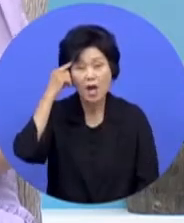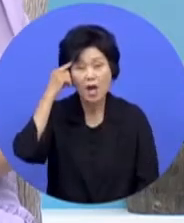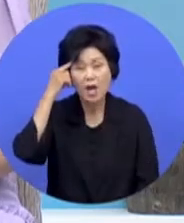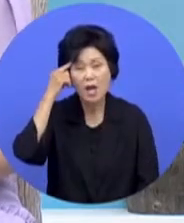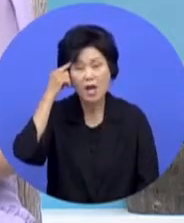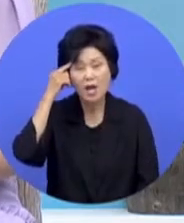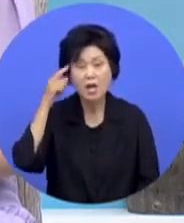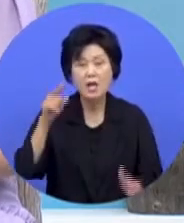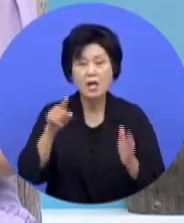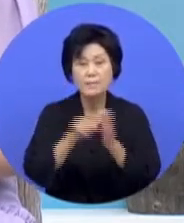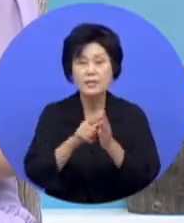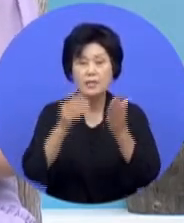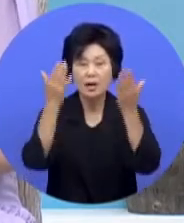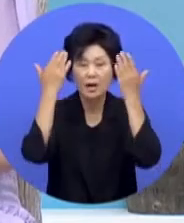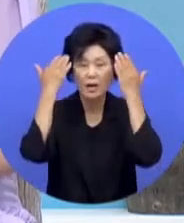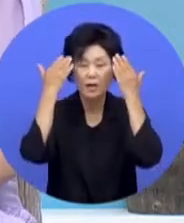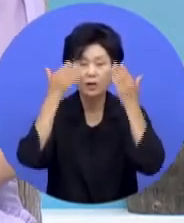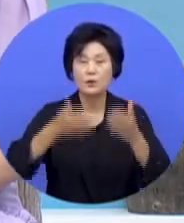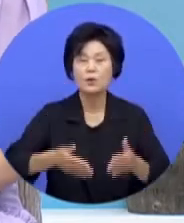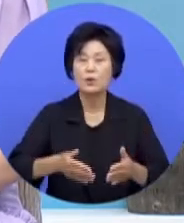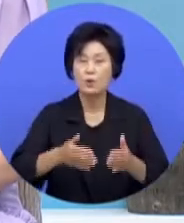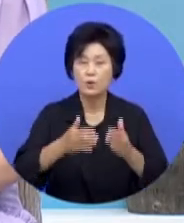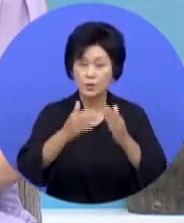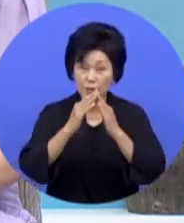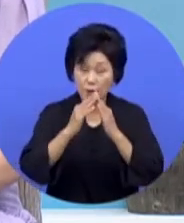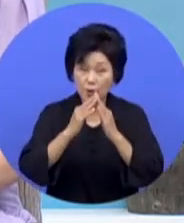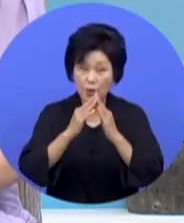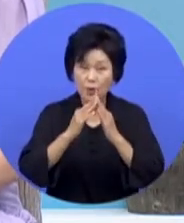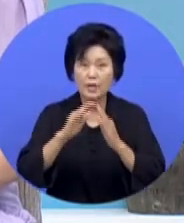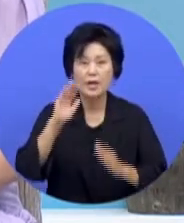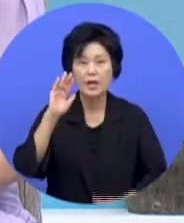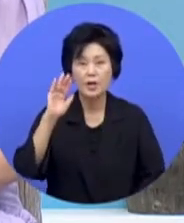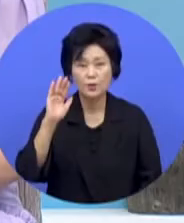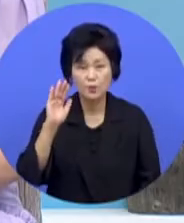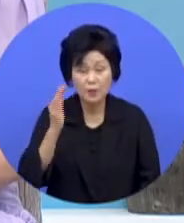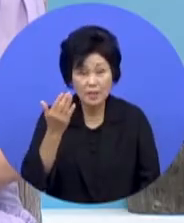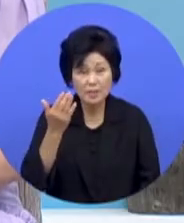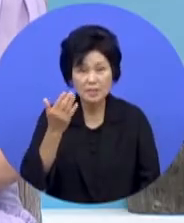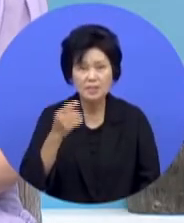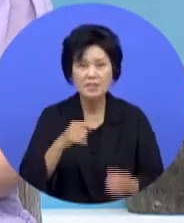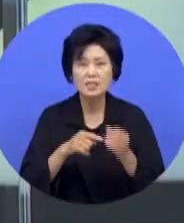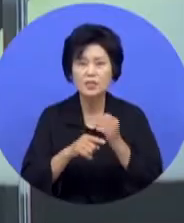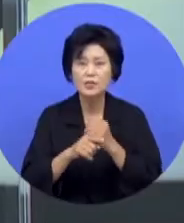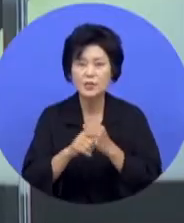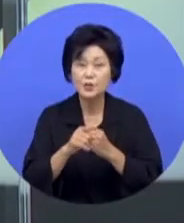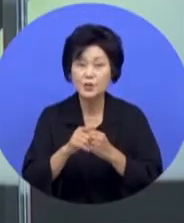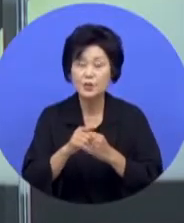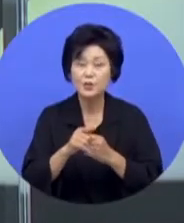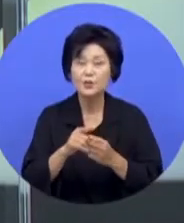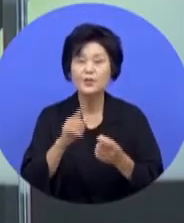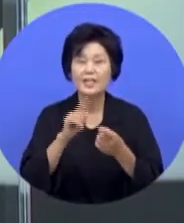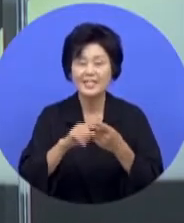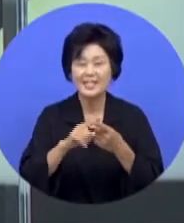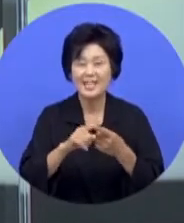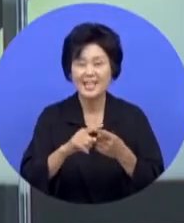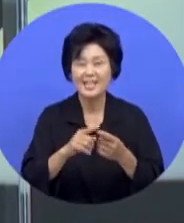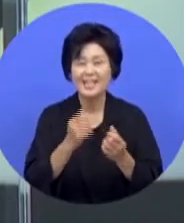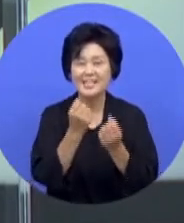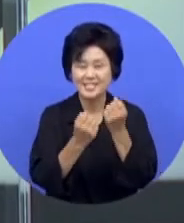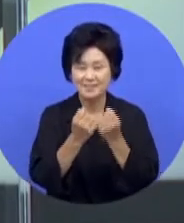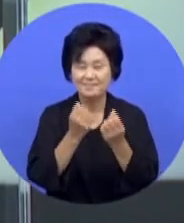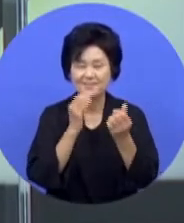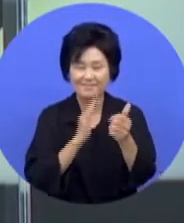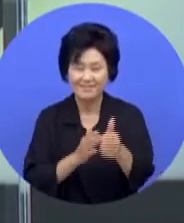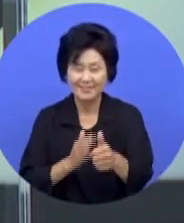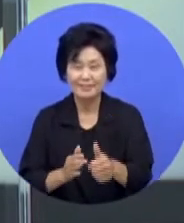세워야 될까요? 그 얘기를 좀 해주세요. 뭐 저도 이제 목회 오래 했고요. 많은 목회자들이